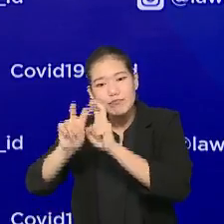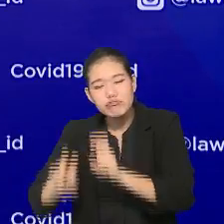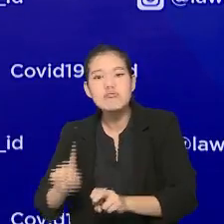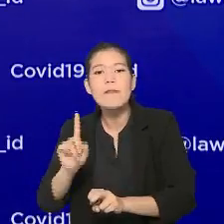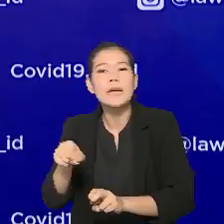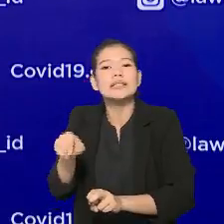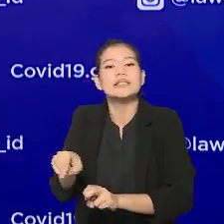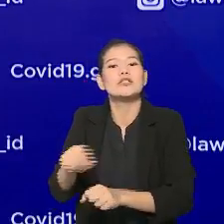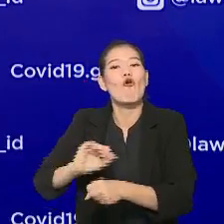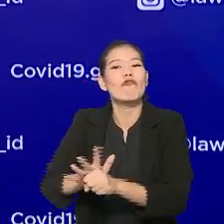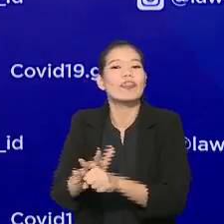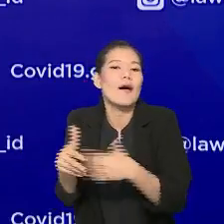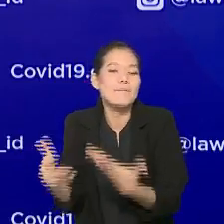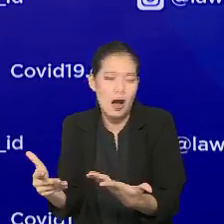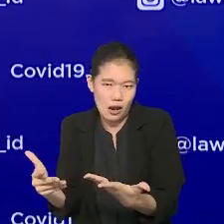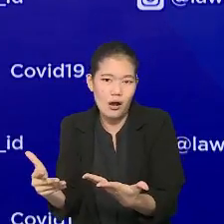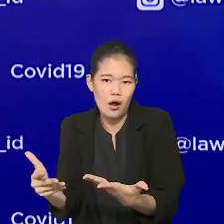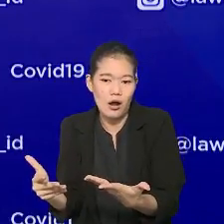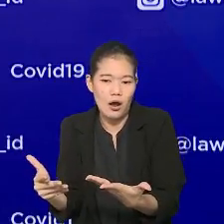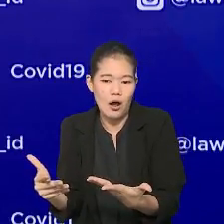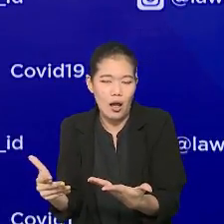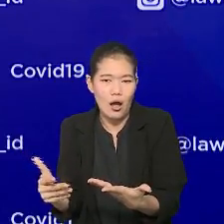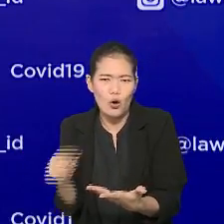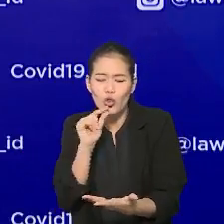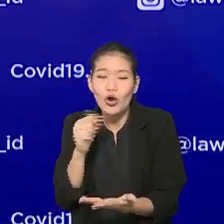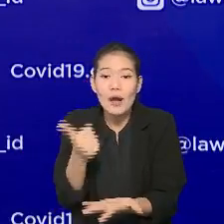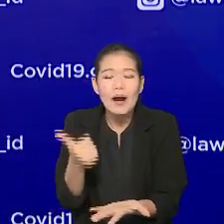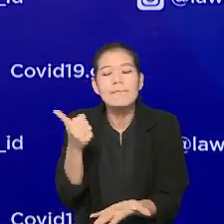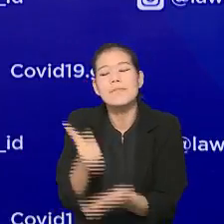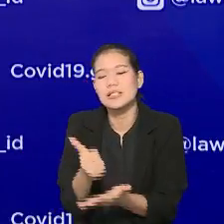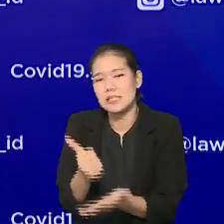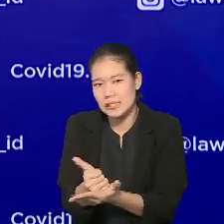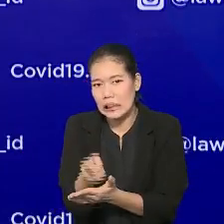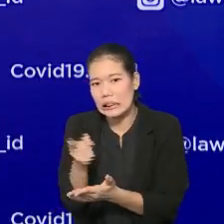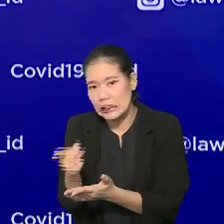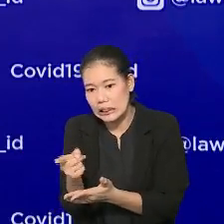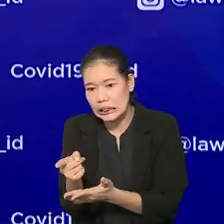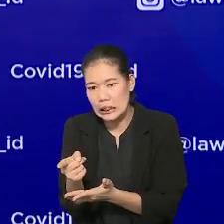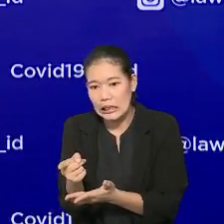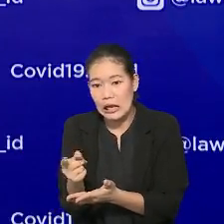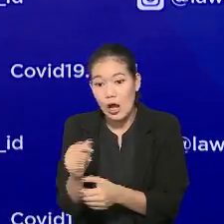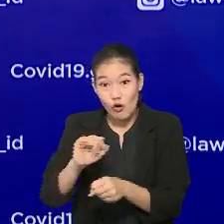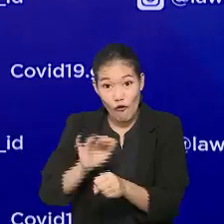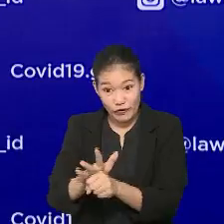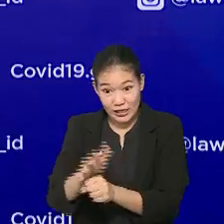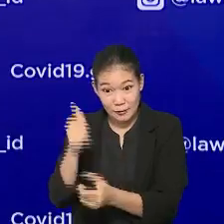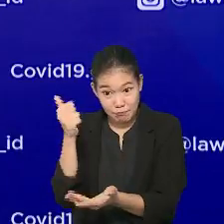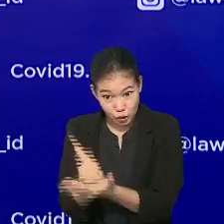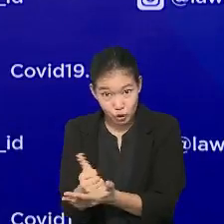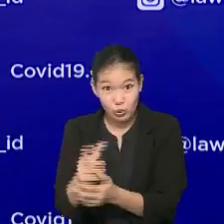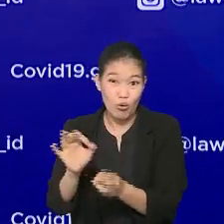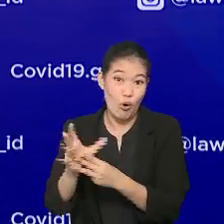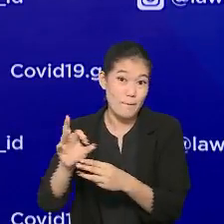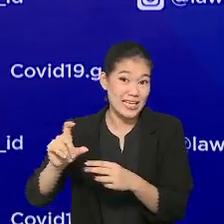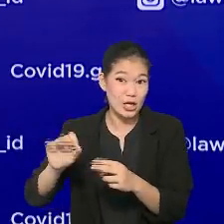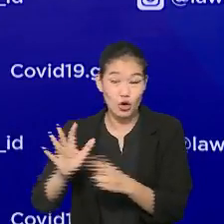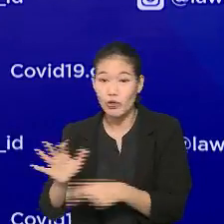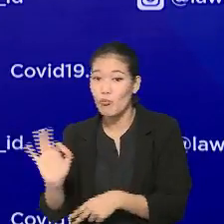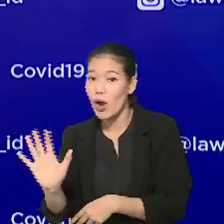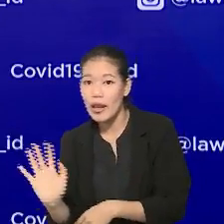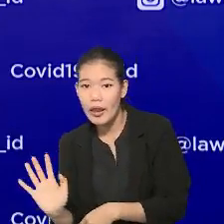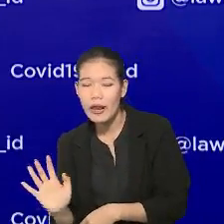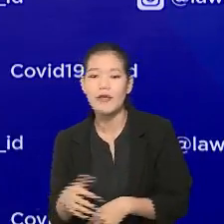oleh Litbangkes Kementerian Kesehatan untuk memastikan apakah kasus tersebut benar-benar merupakan kasus dengan varian